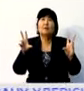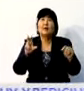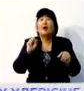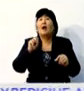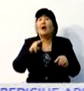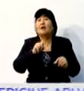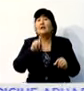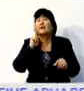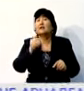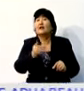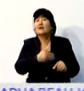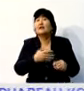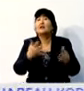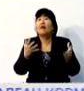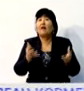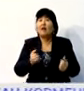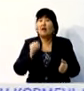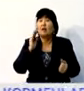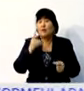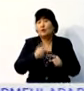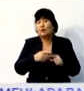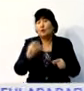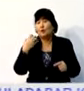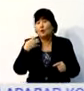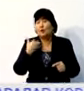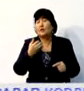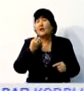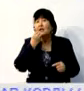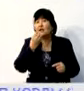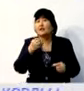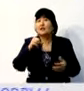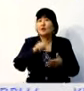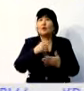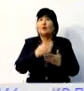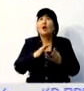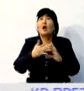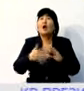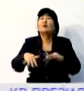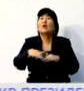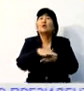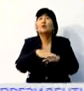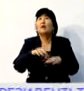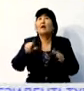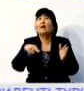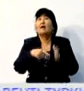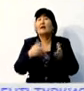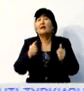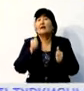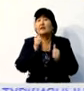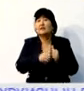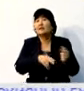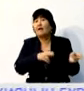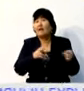осы жастардың тілегін қабыл еткен, со Қызылорданың игілігін көріп атыр. Аудан тұрғындары қалаға әрине жиі